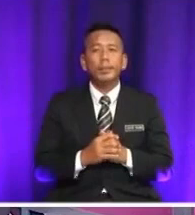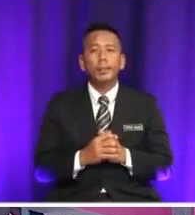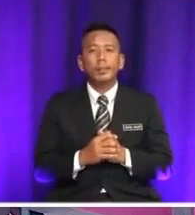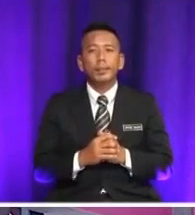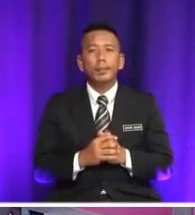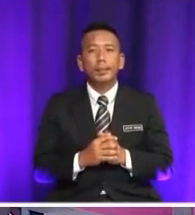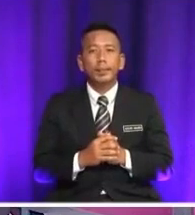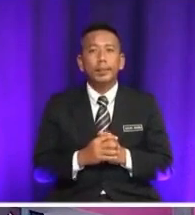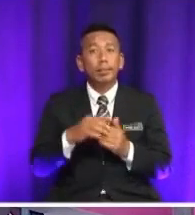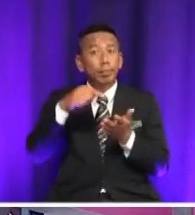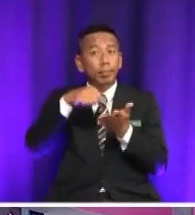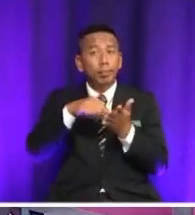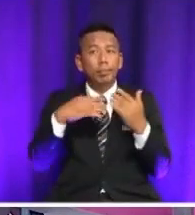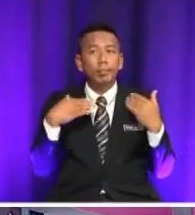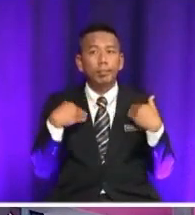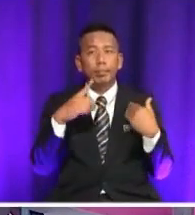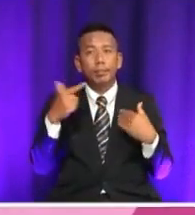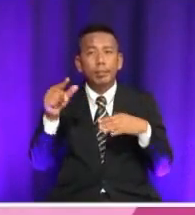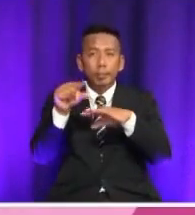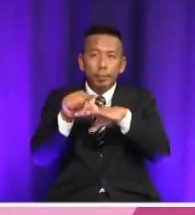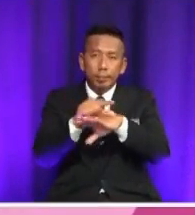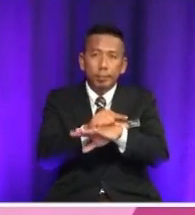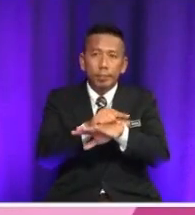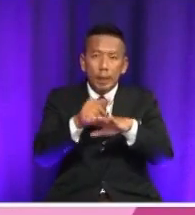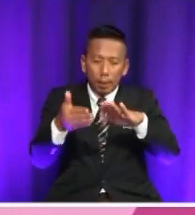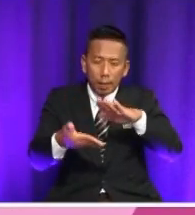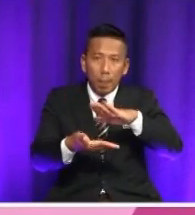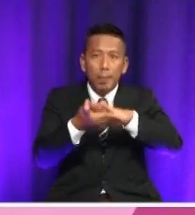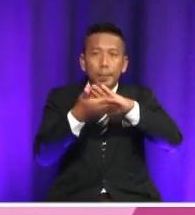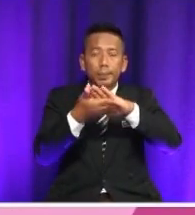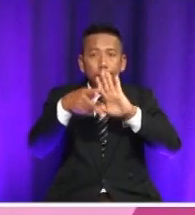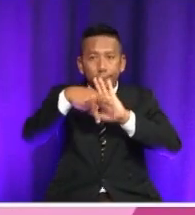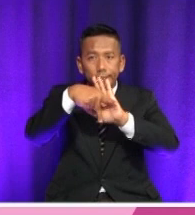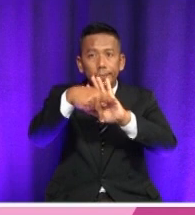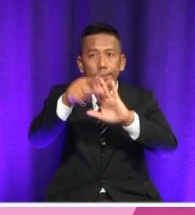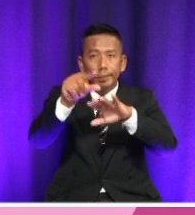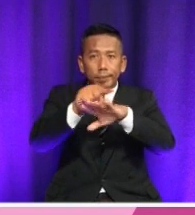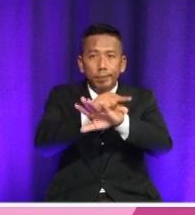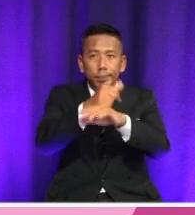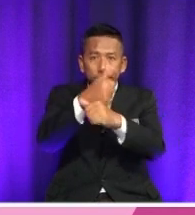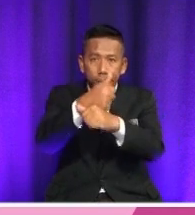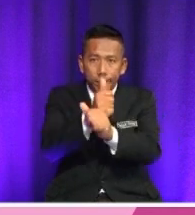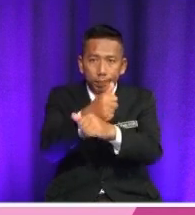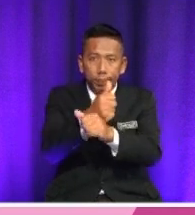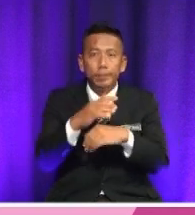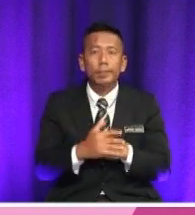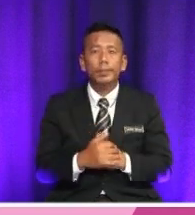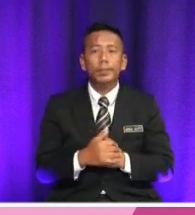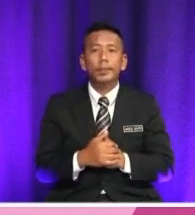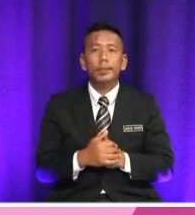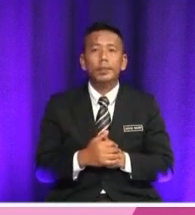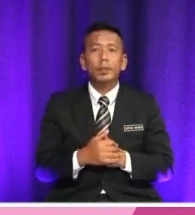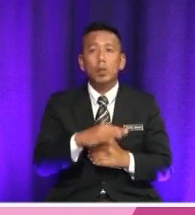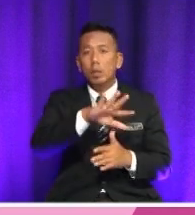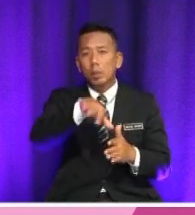oke yang ini adalah penggunaan tapak pragel yang dengan menggunakan akrilik oke yang